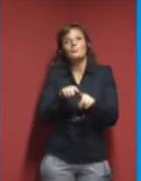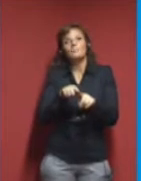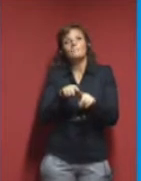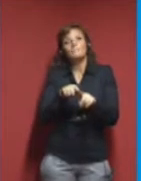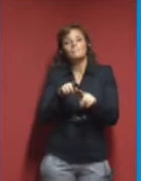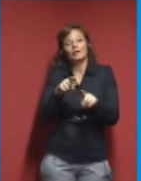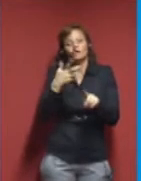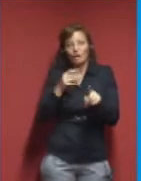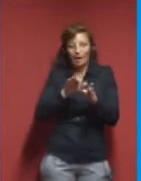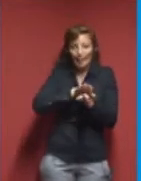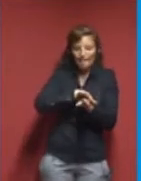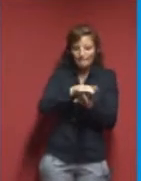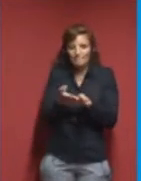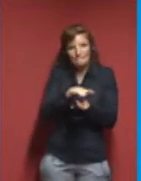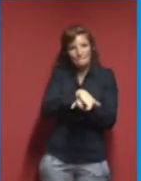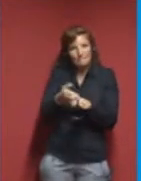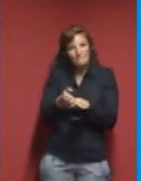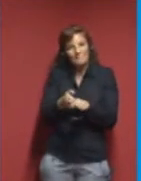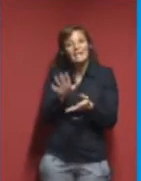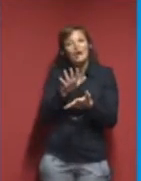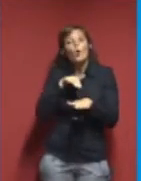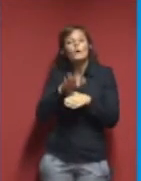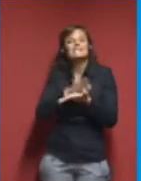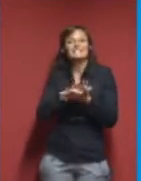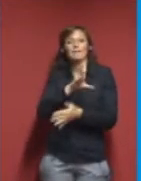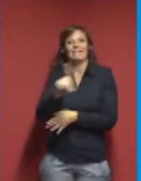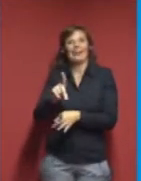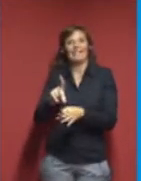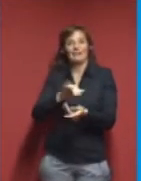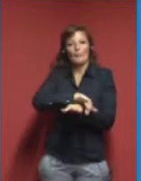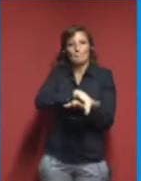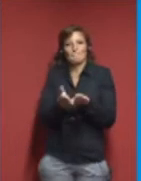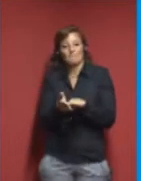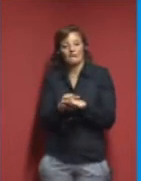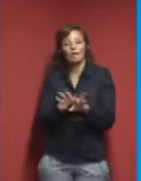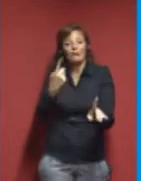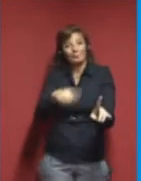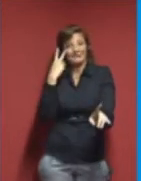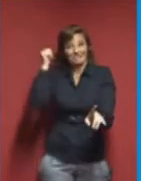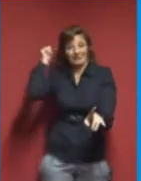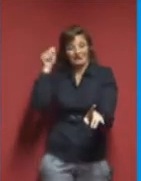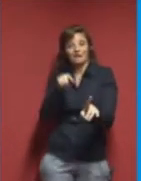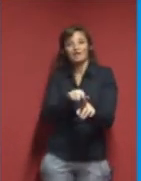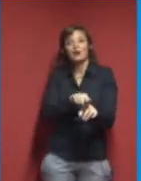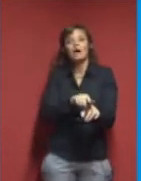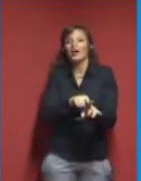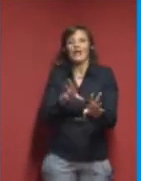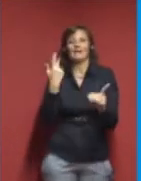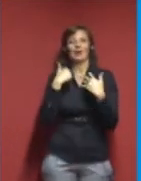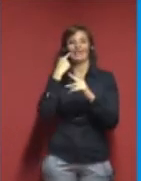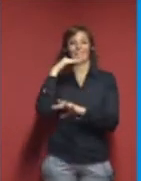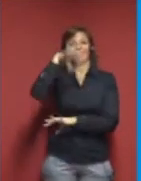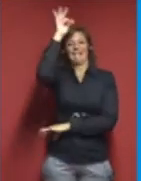con una scocca che è stata stampata con una stampante 3D. Questa è una versione, una delle mie